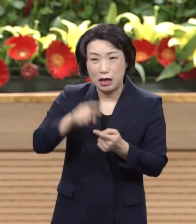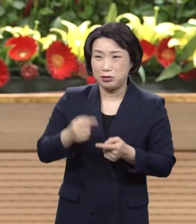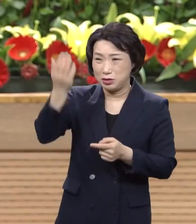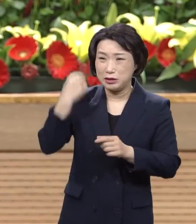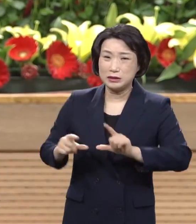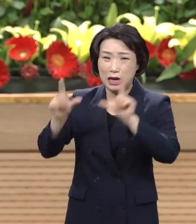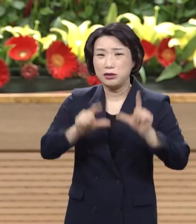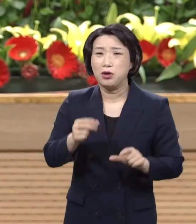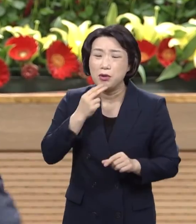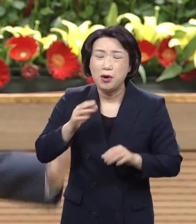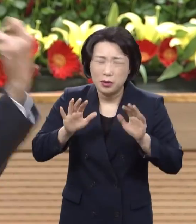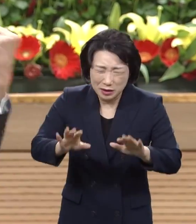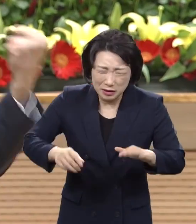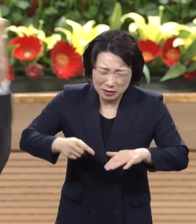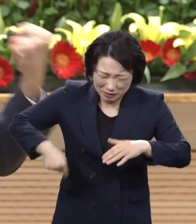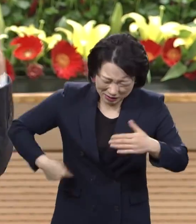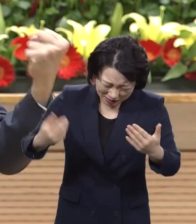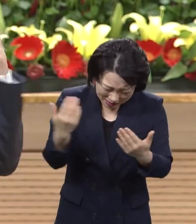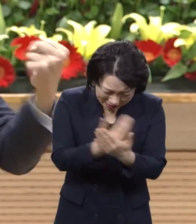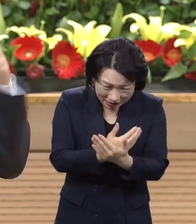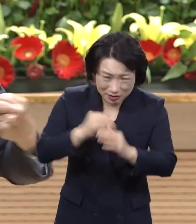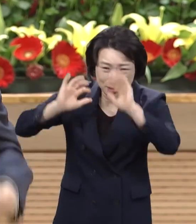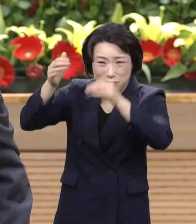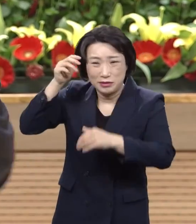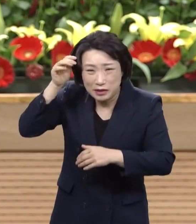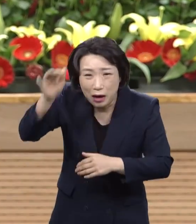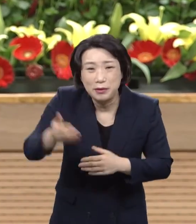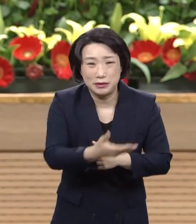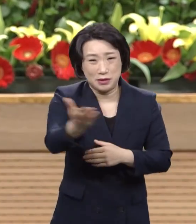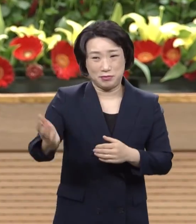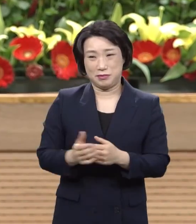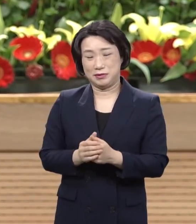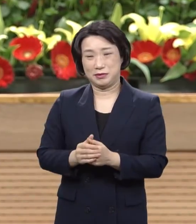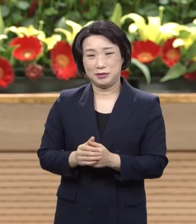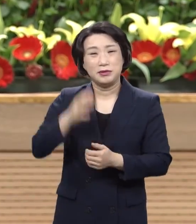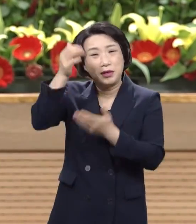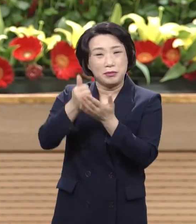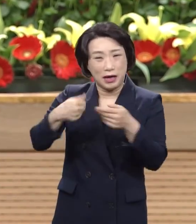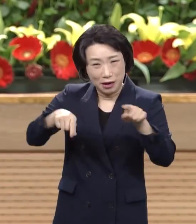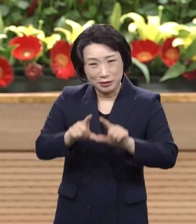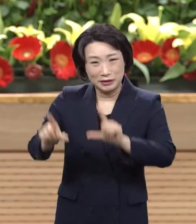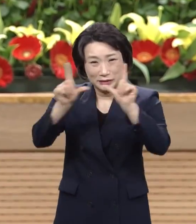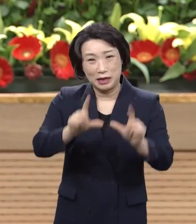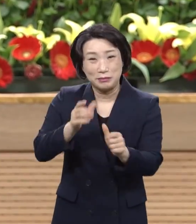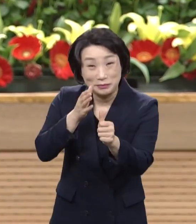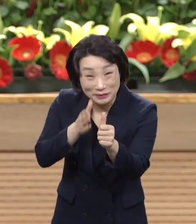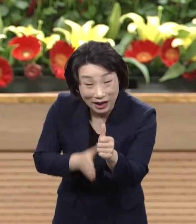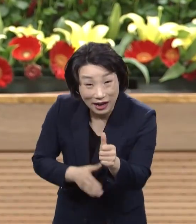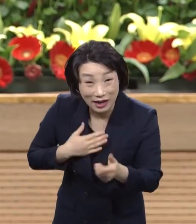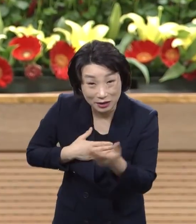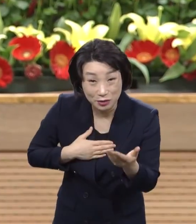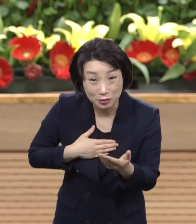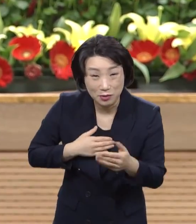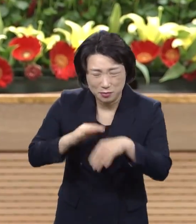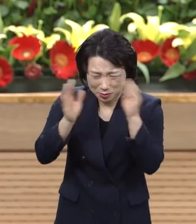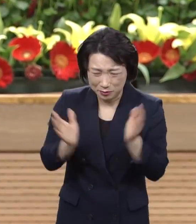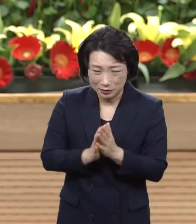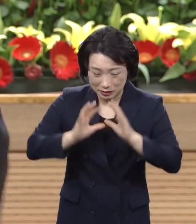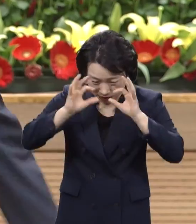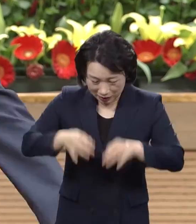걸 애절하게 회개하고 천국을 열망하는 자요 성령으로 살아야 된다고 자기를